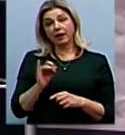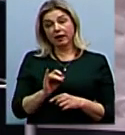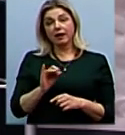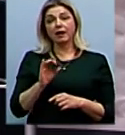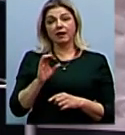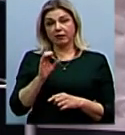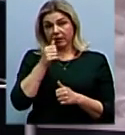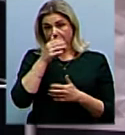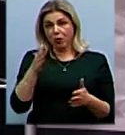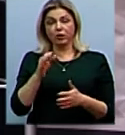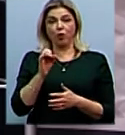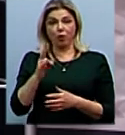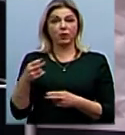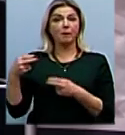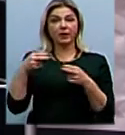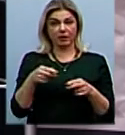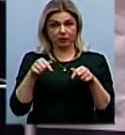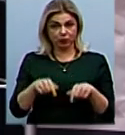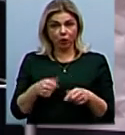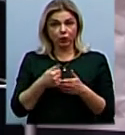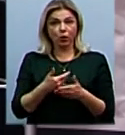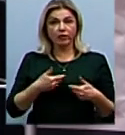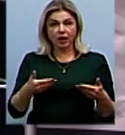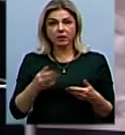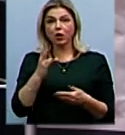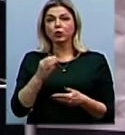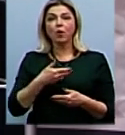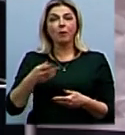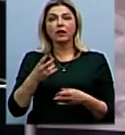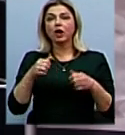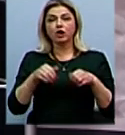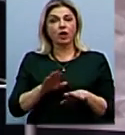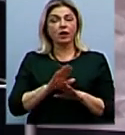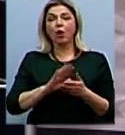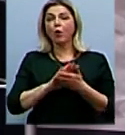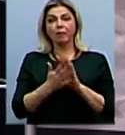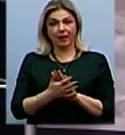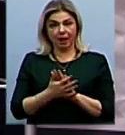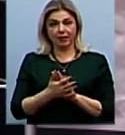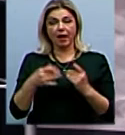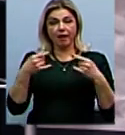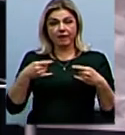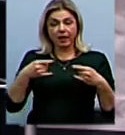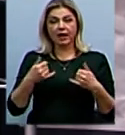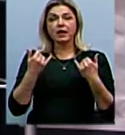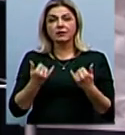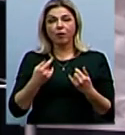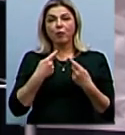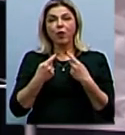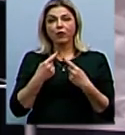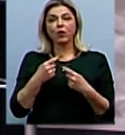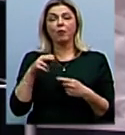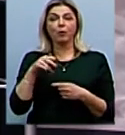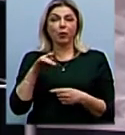голова не зміг до нас завітати, але ми вирішили не відміняти ефір. Сьогодні поговоримо